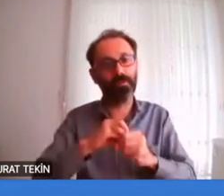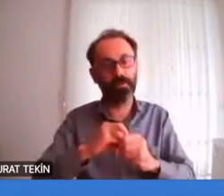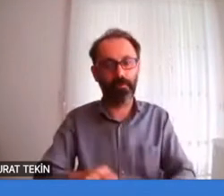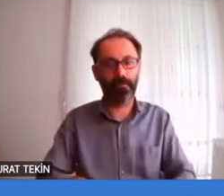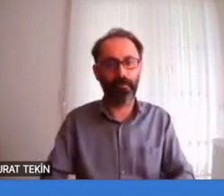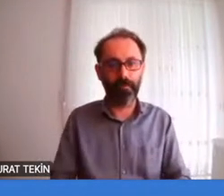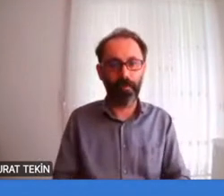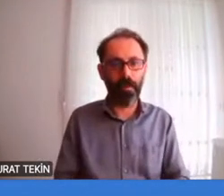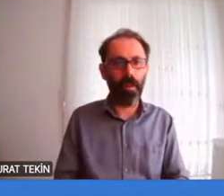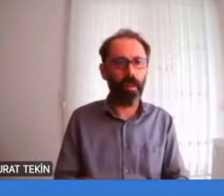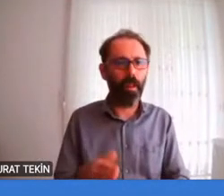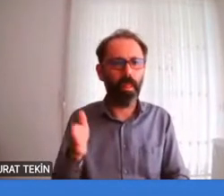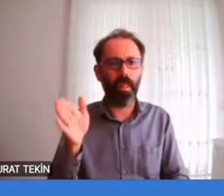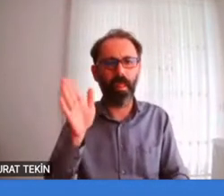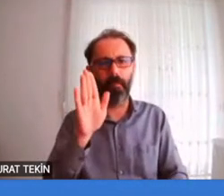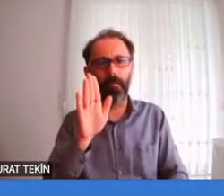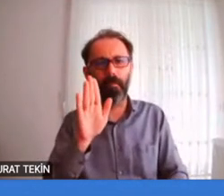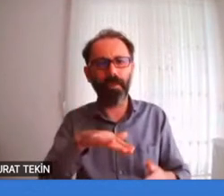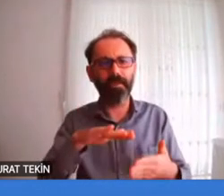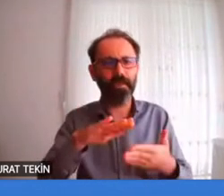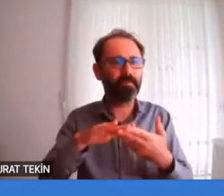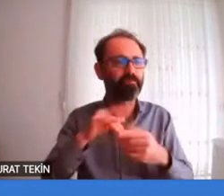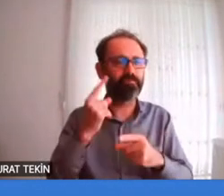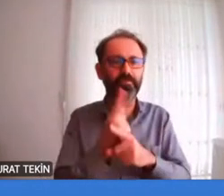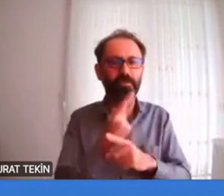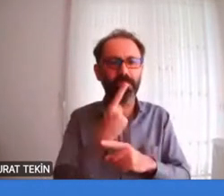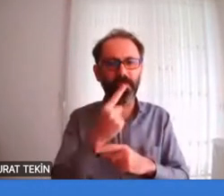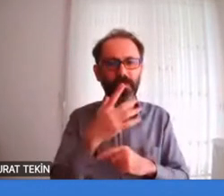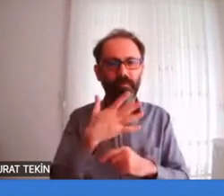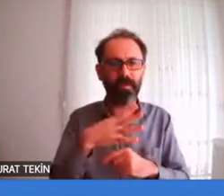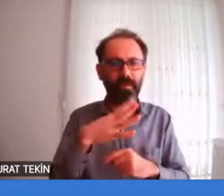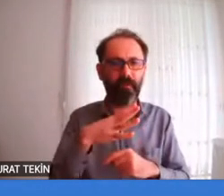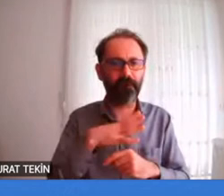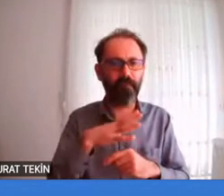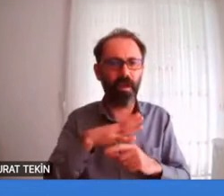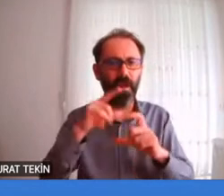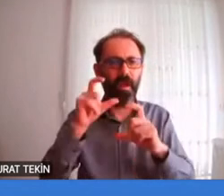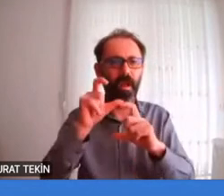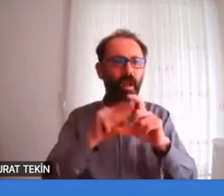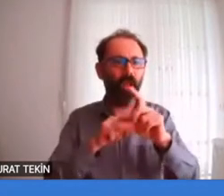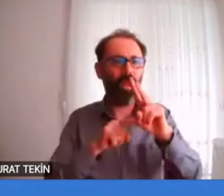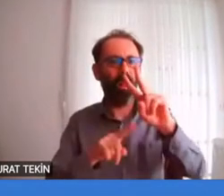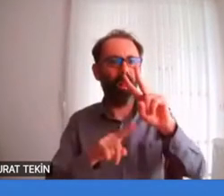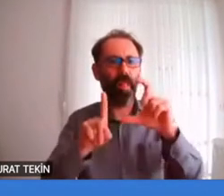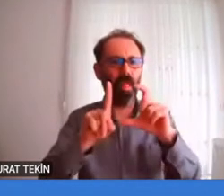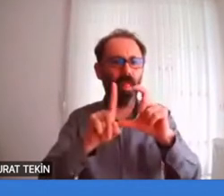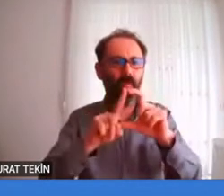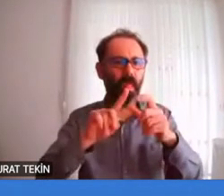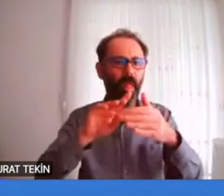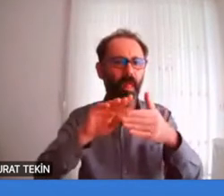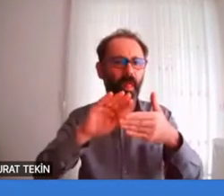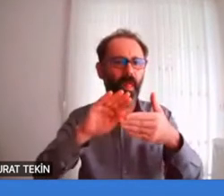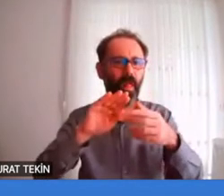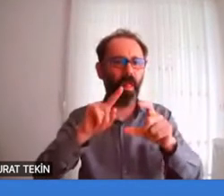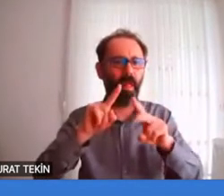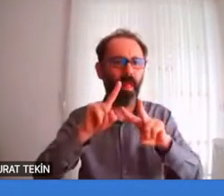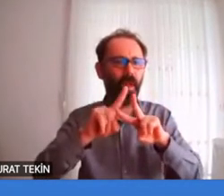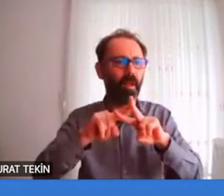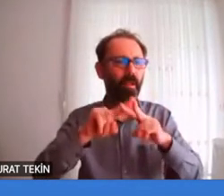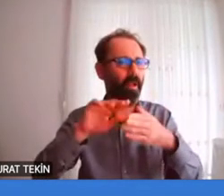Diğer arkadaşlarımız ekleme yapmak ister mi? Sevda'nın söylediklerini. Bu diyorum başarıyı neye